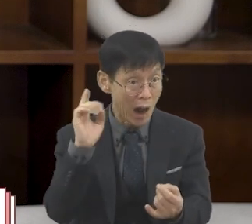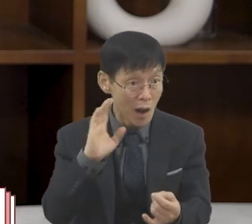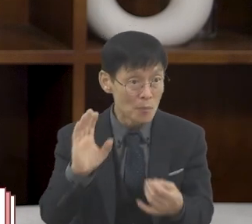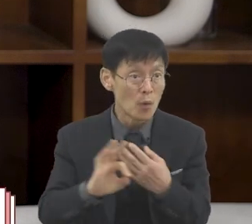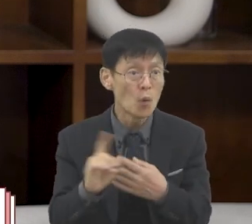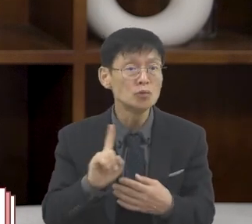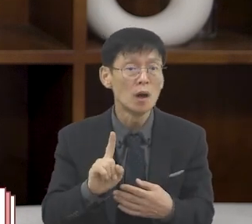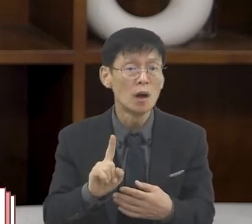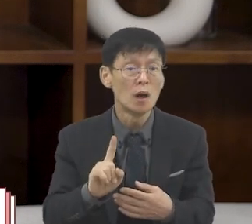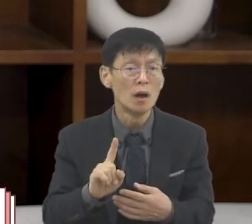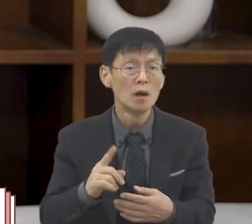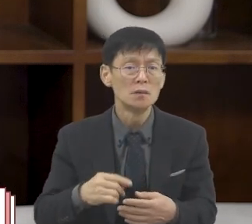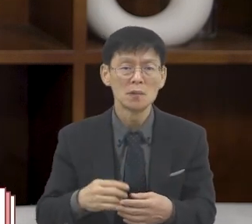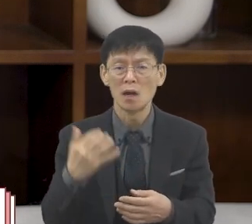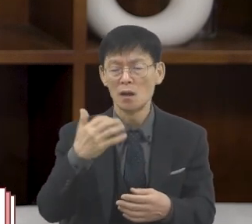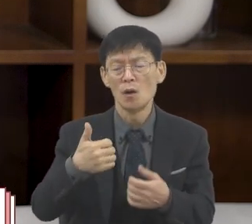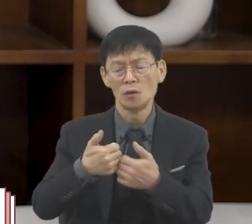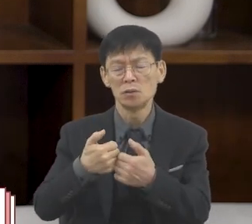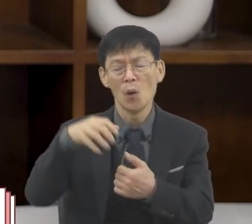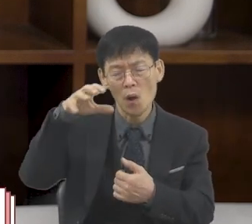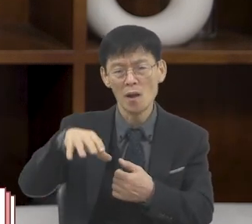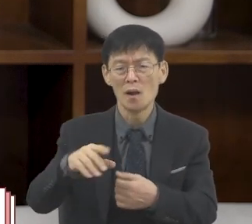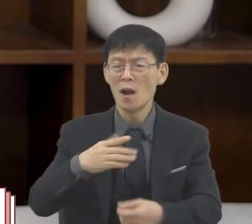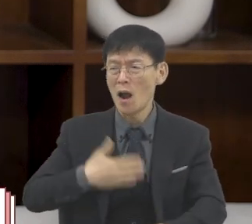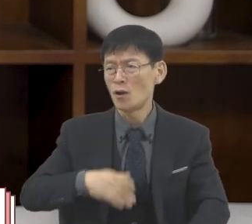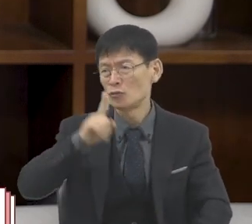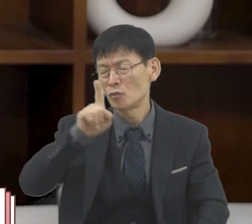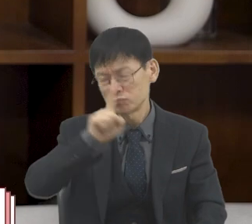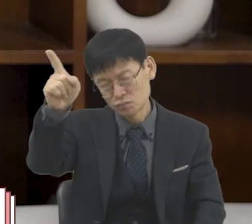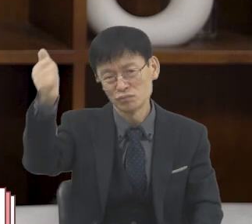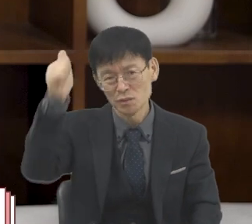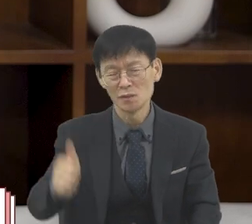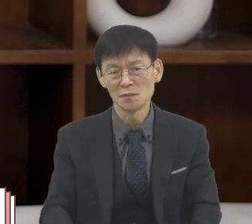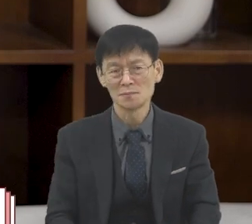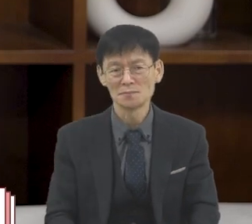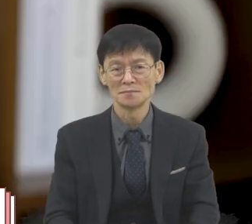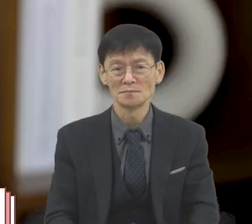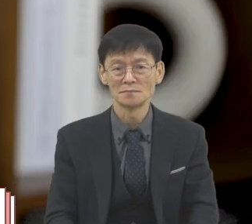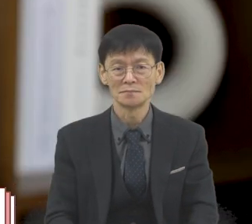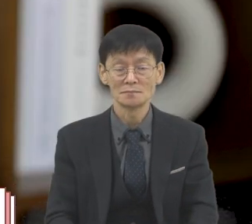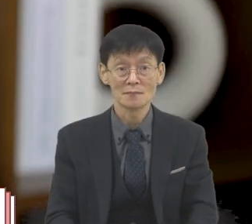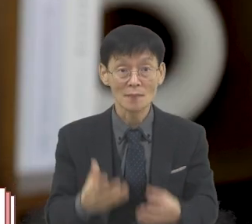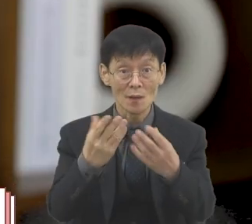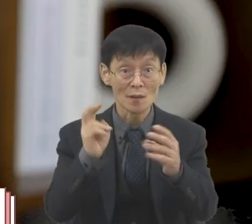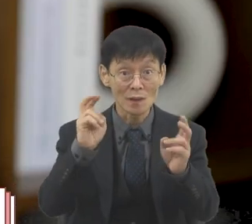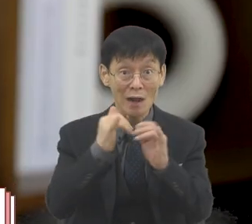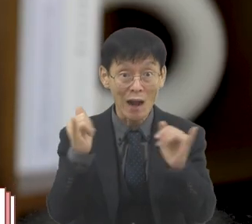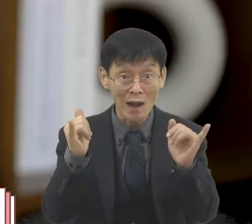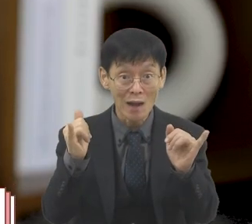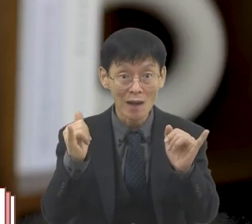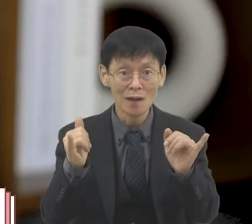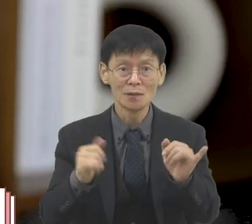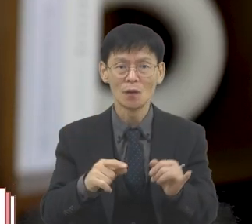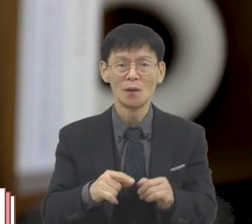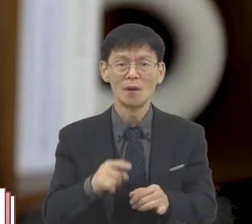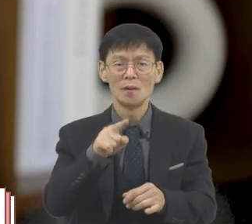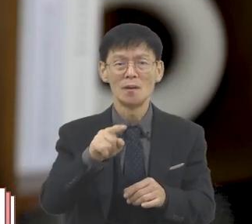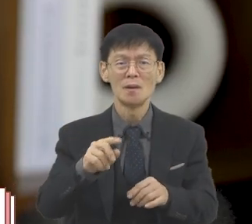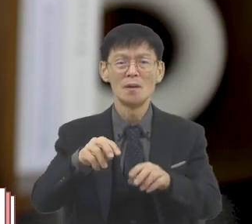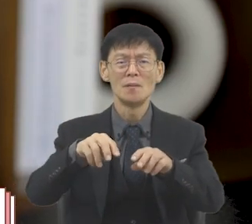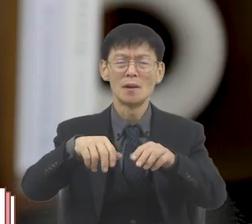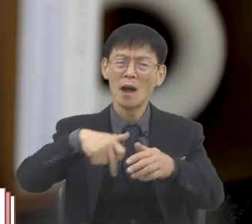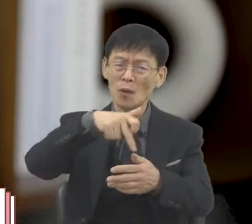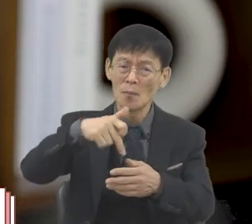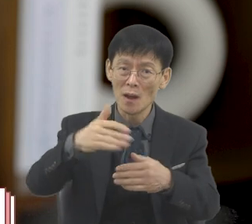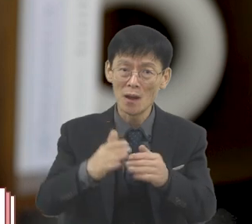듣지 않는다면 성희롱 고충 상담원에게 알리는 게 맞습니다. 다음 사례는 직장 동료가 직원